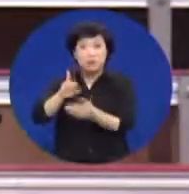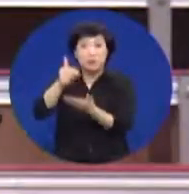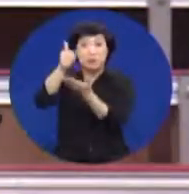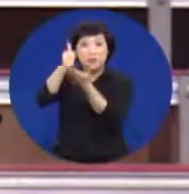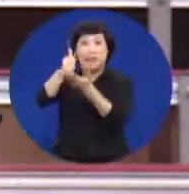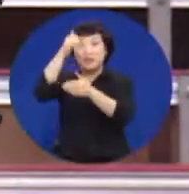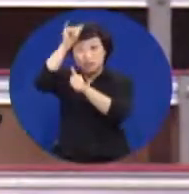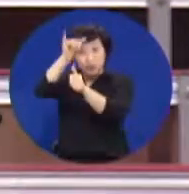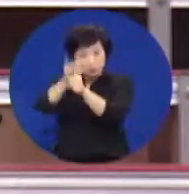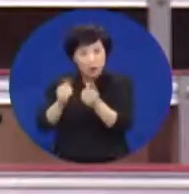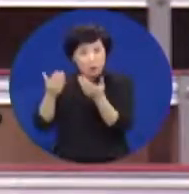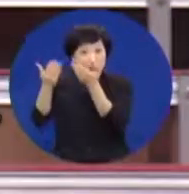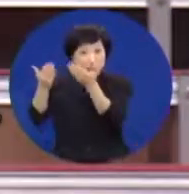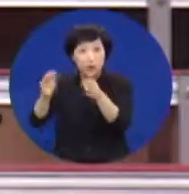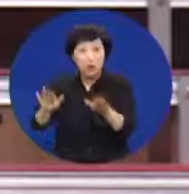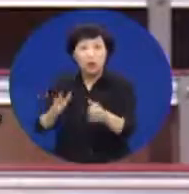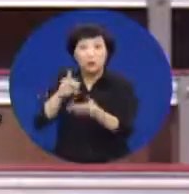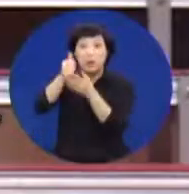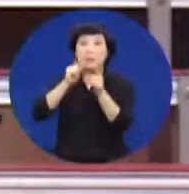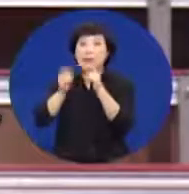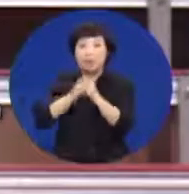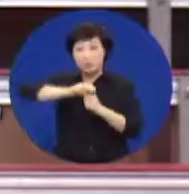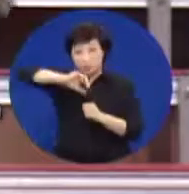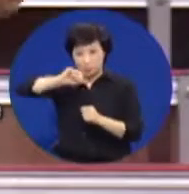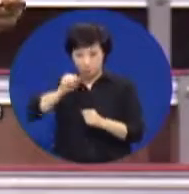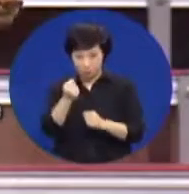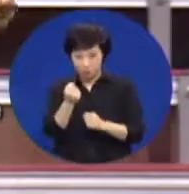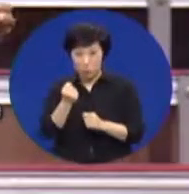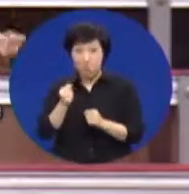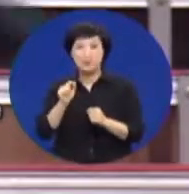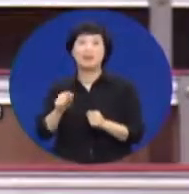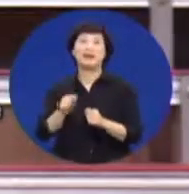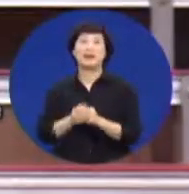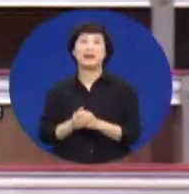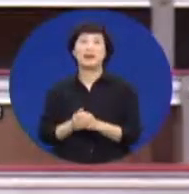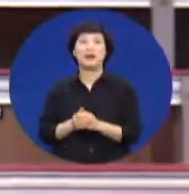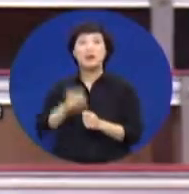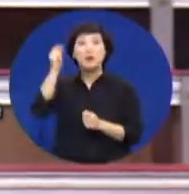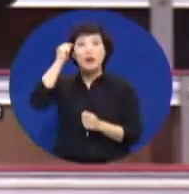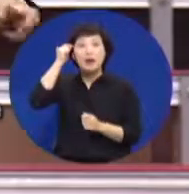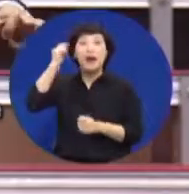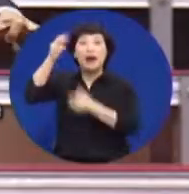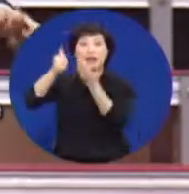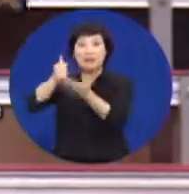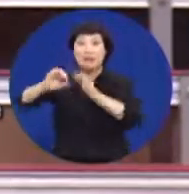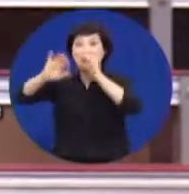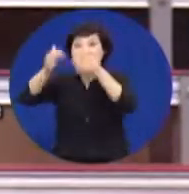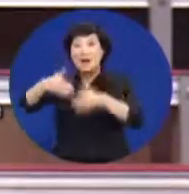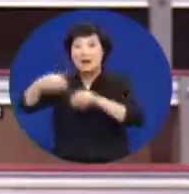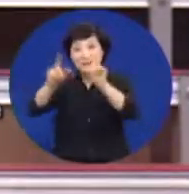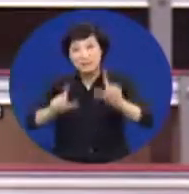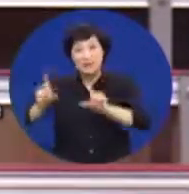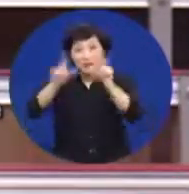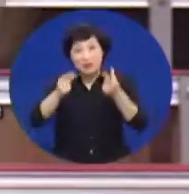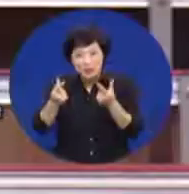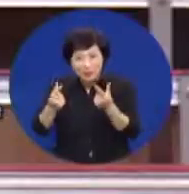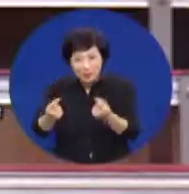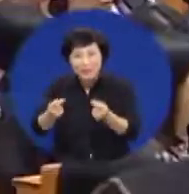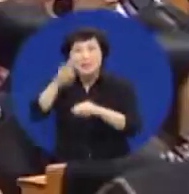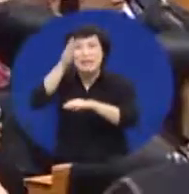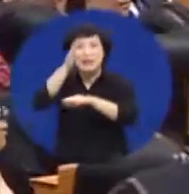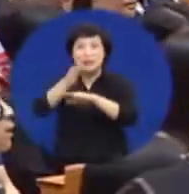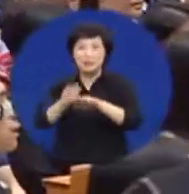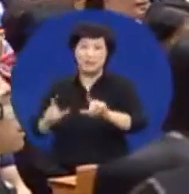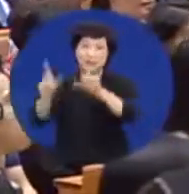이분께 충성하고 이분의 말씀에 순종하고 하나님의 나라에서 사는 것과 같이 감사함에 사는